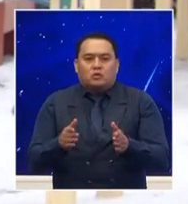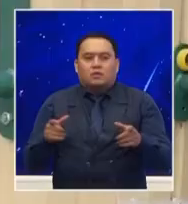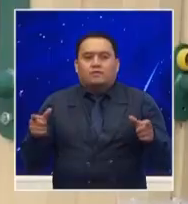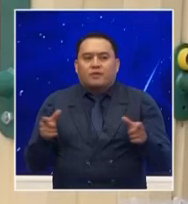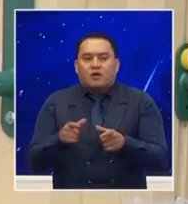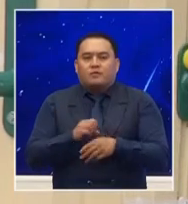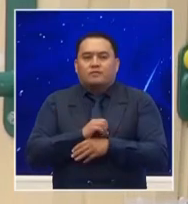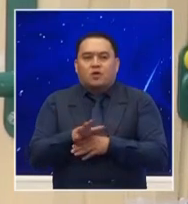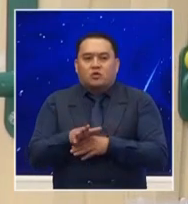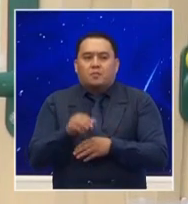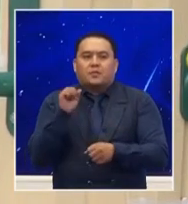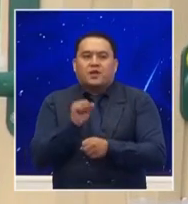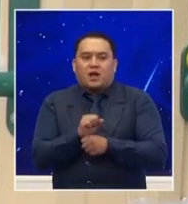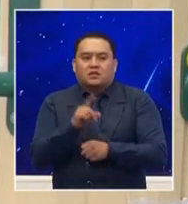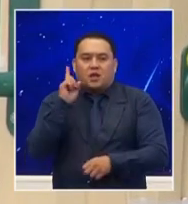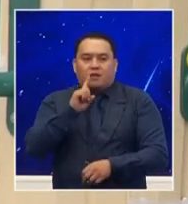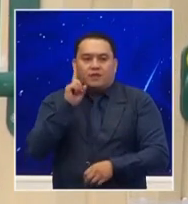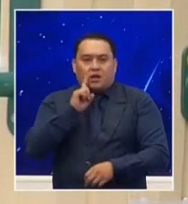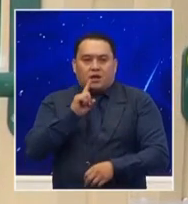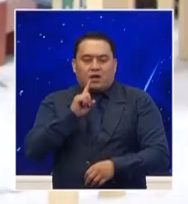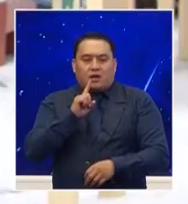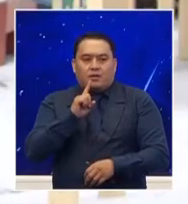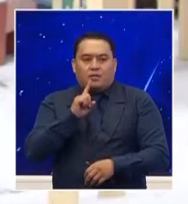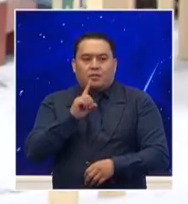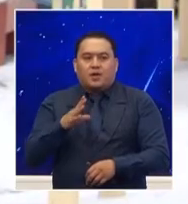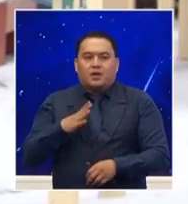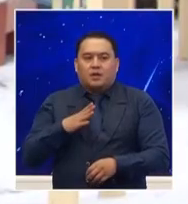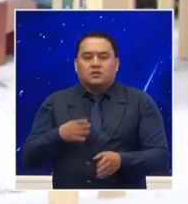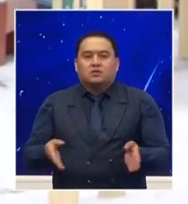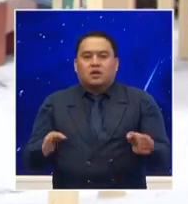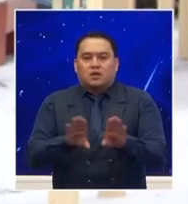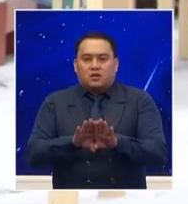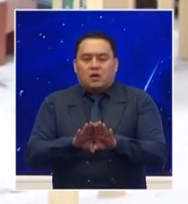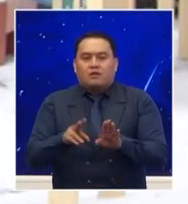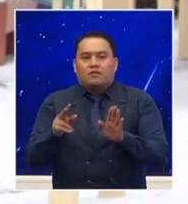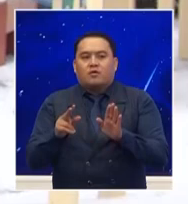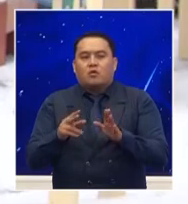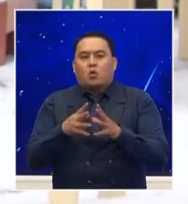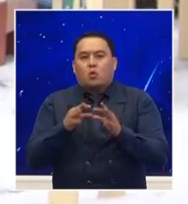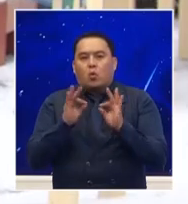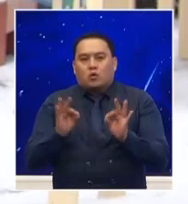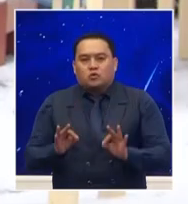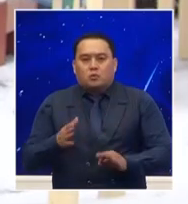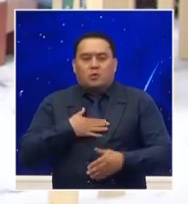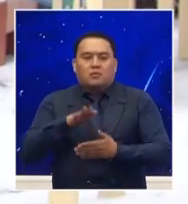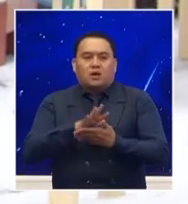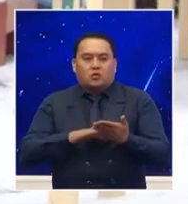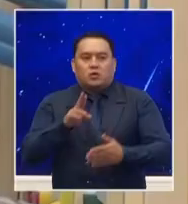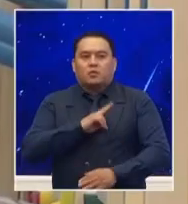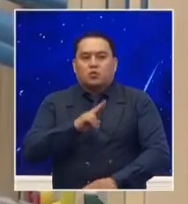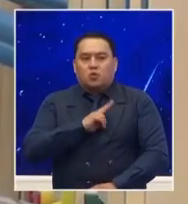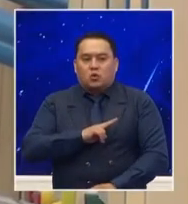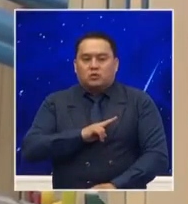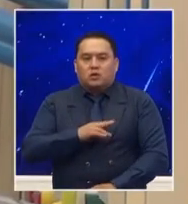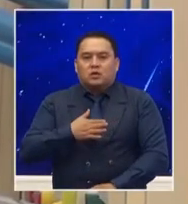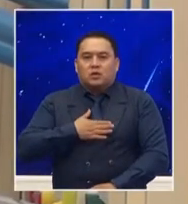пандемией мы это приостановили, все производство было закрыто. Осенью мы продолжили наши работы.